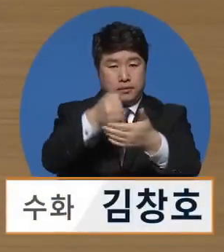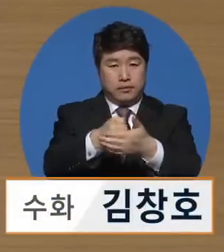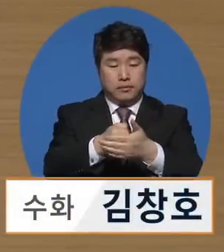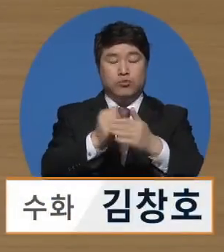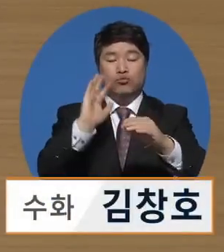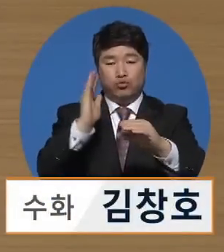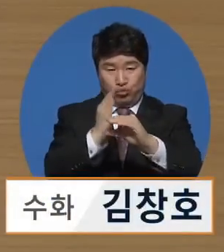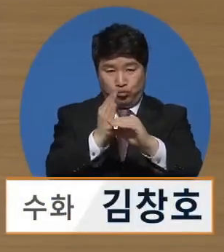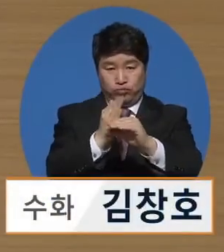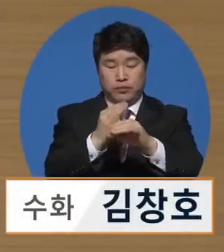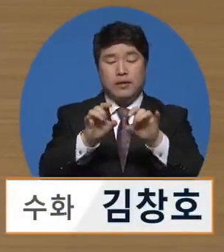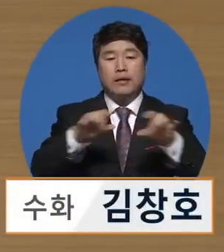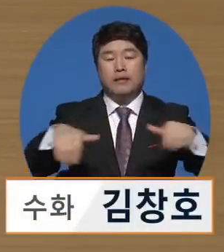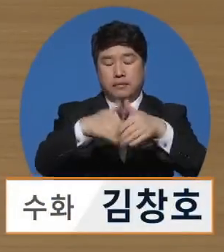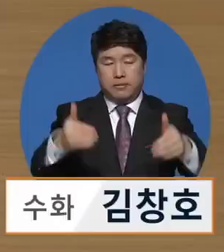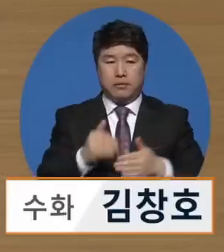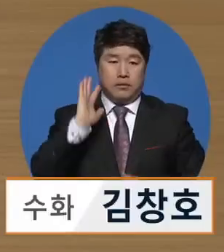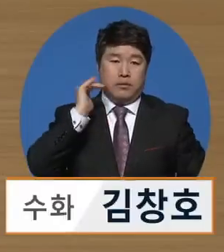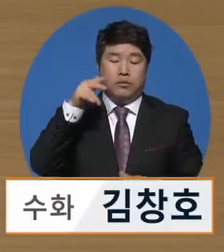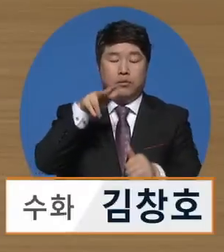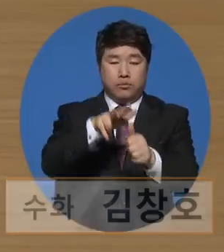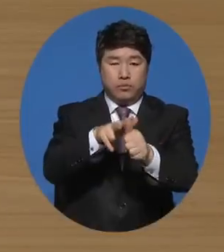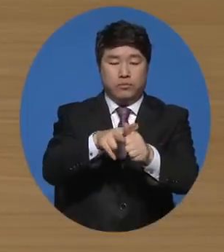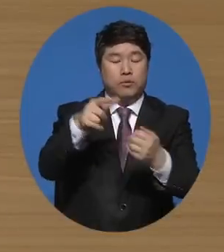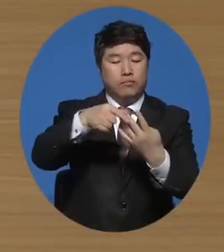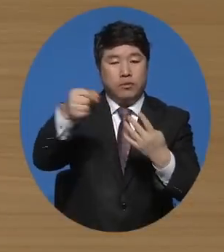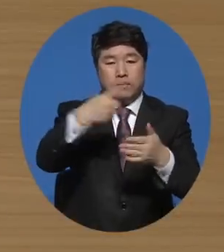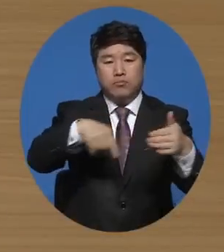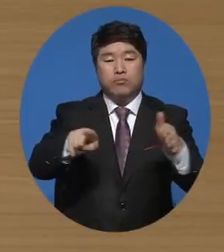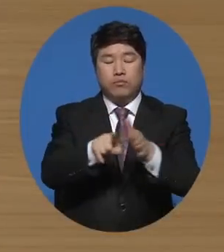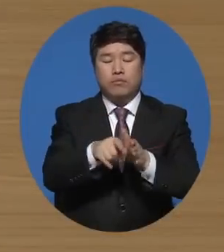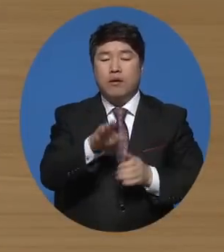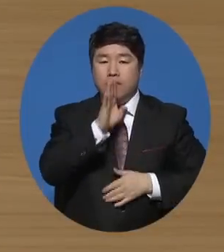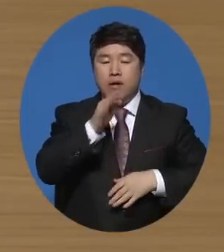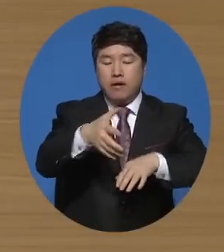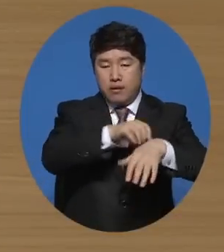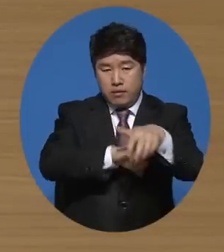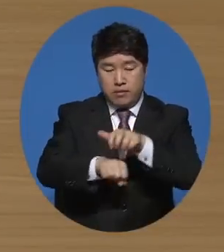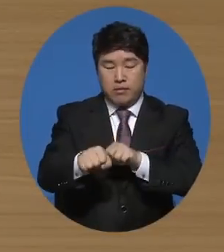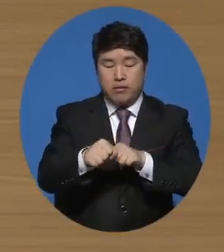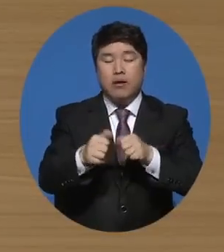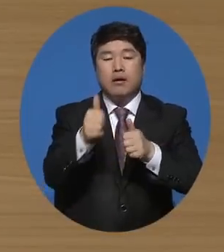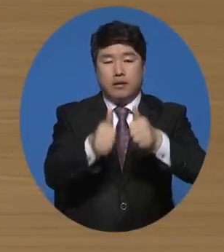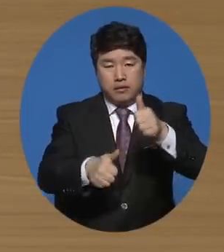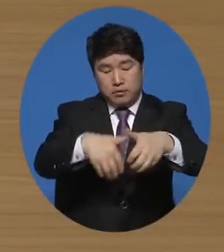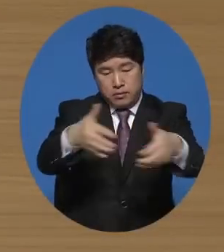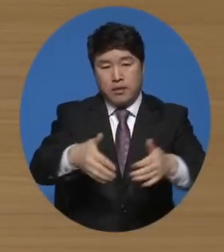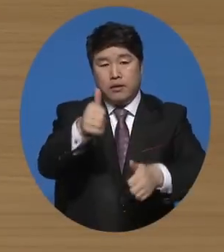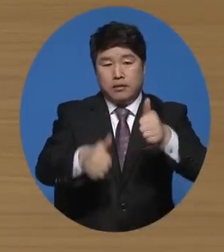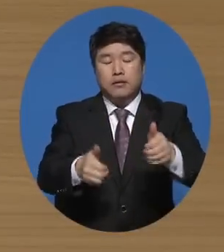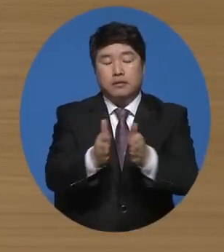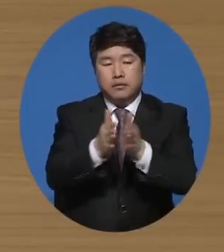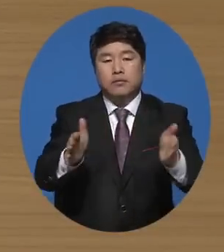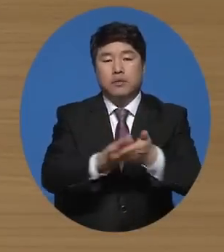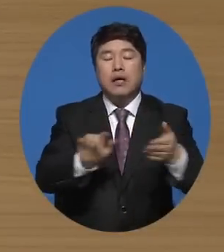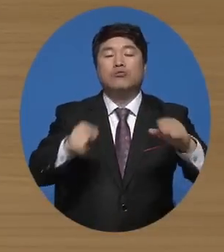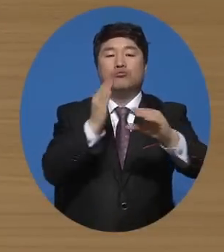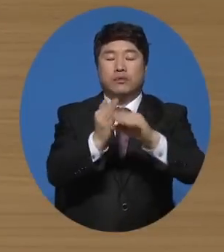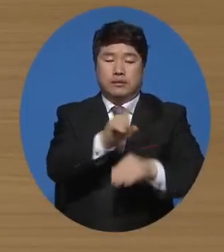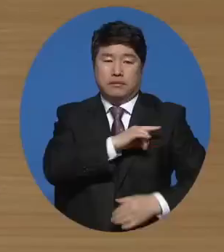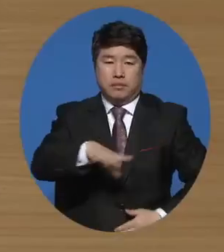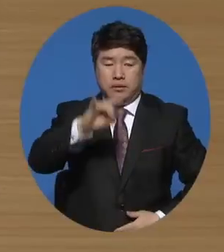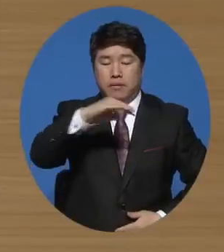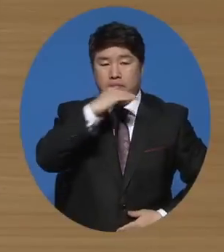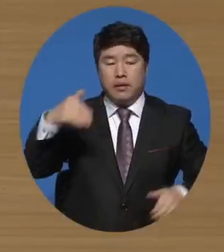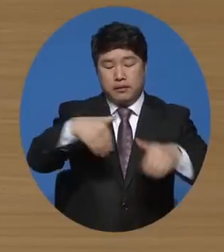가운데 각 정당의 대선 후보 선출을 위한 본격적인 레이스에 돌입했습니다 그중에서 가장 먼저 바른